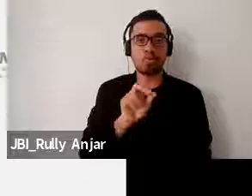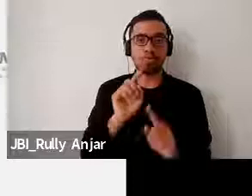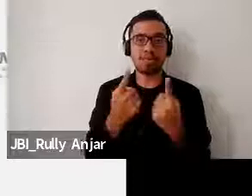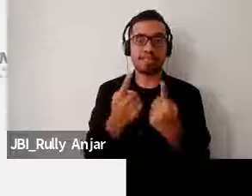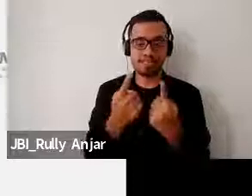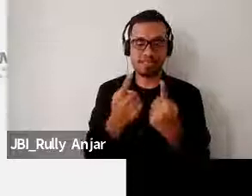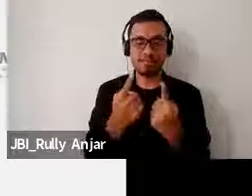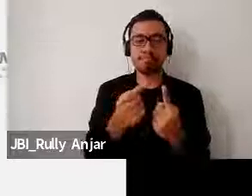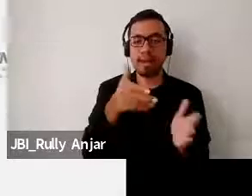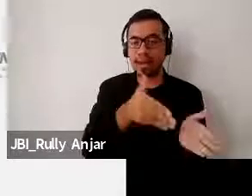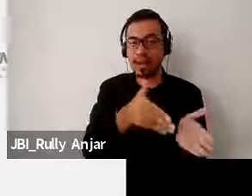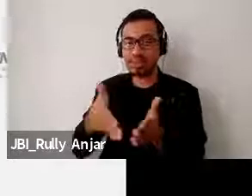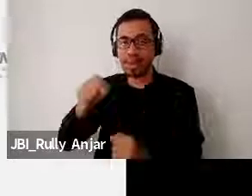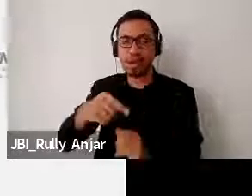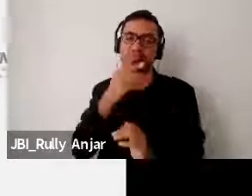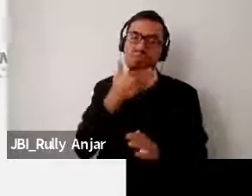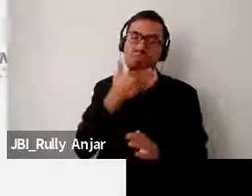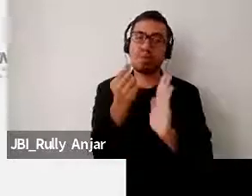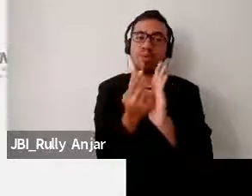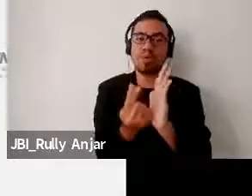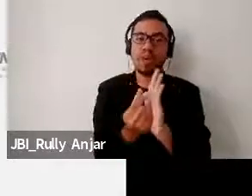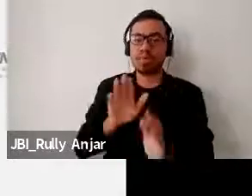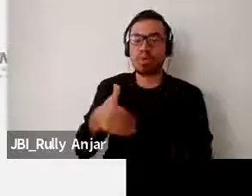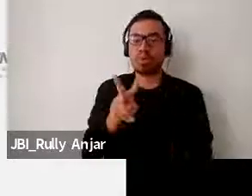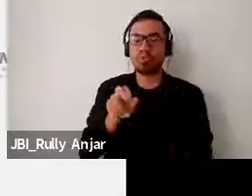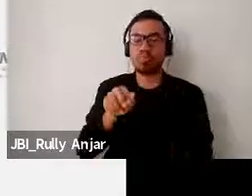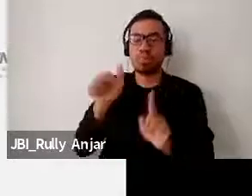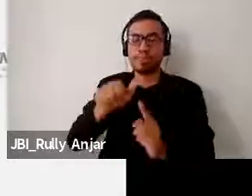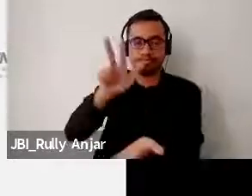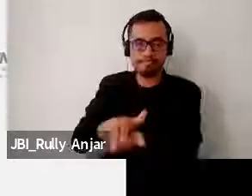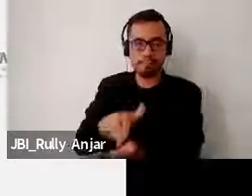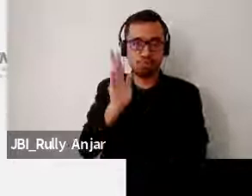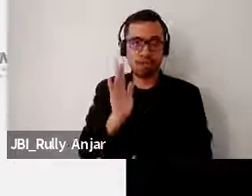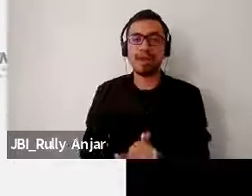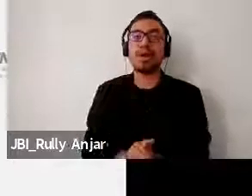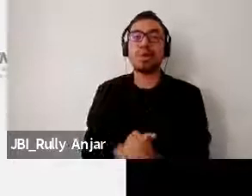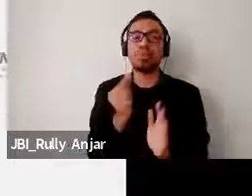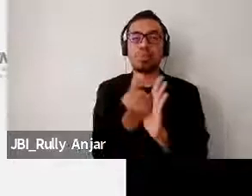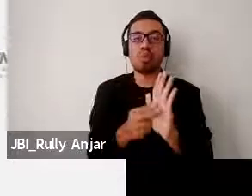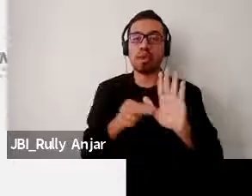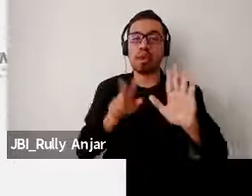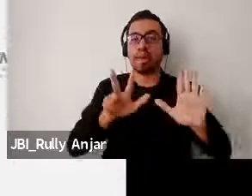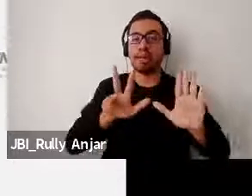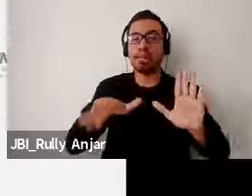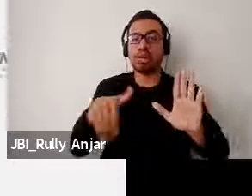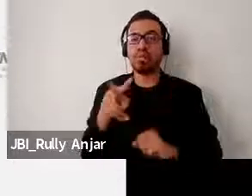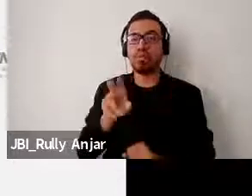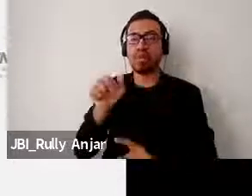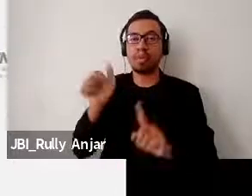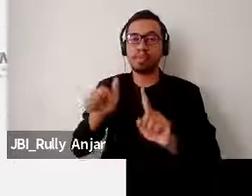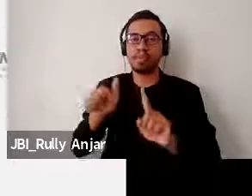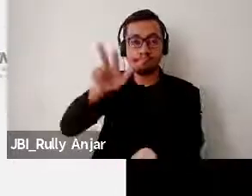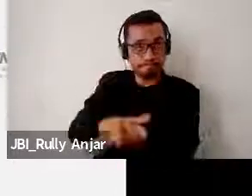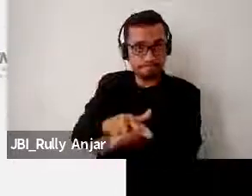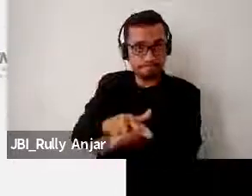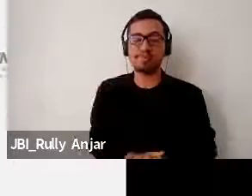menindaklanjuti dengan memiliki Undang-Undang Disabilitas tahun 2016, nomor 8. Tetapi memang hingga saat ini, sejak terbitnya